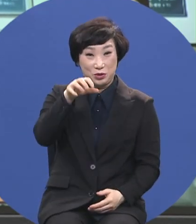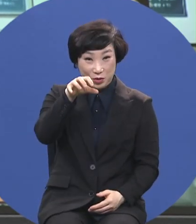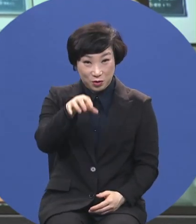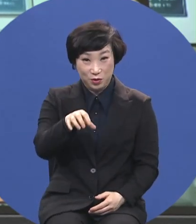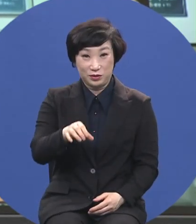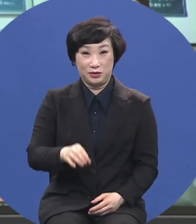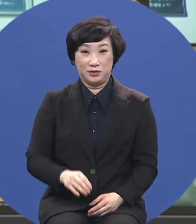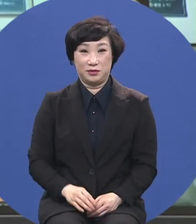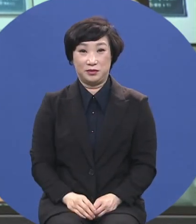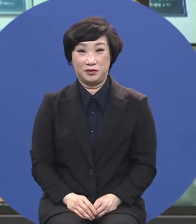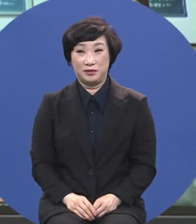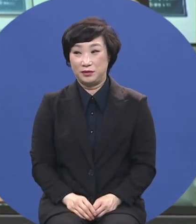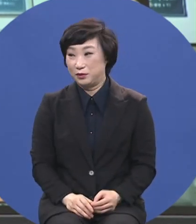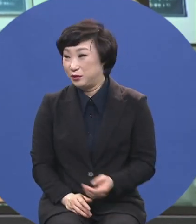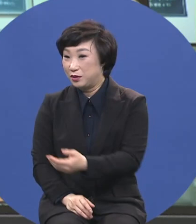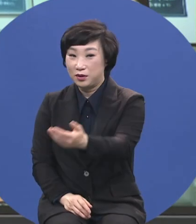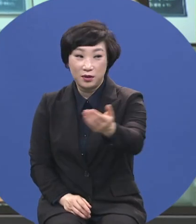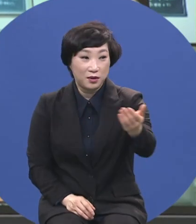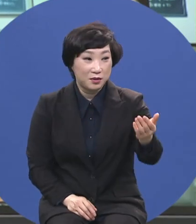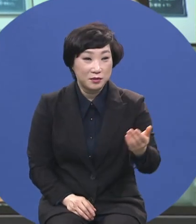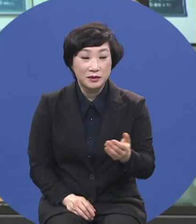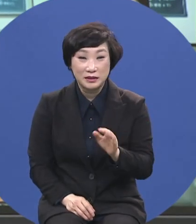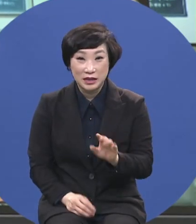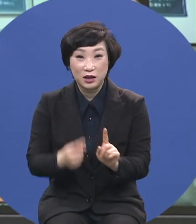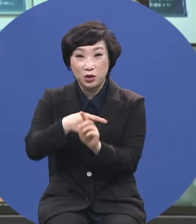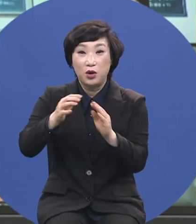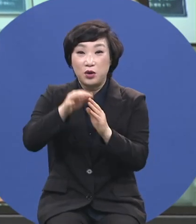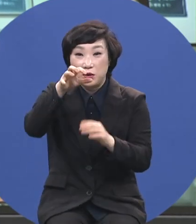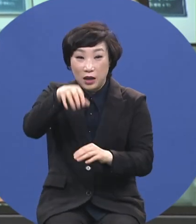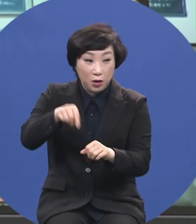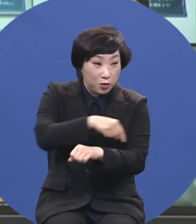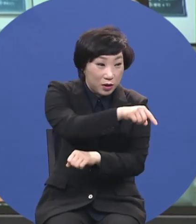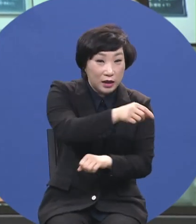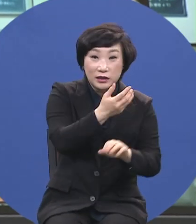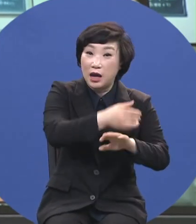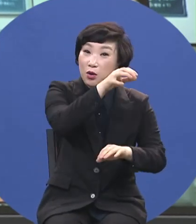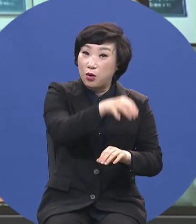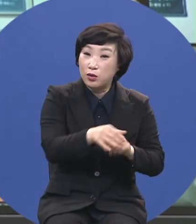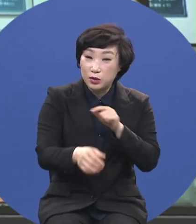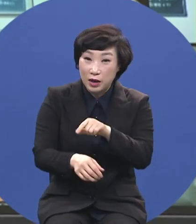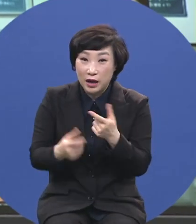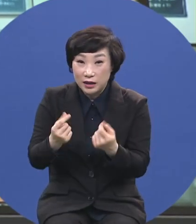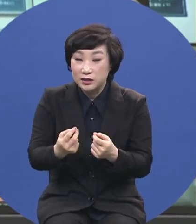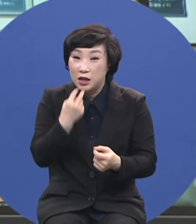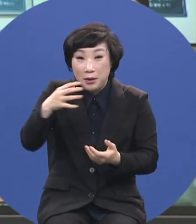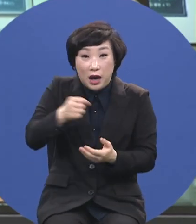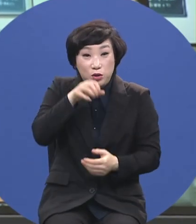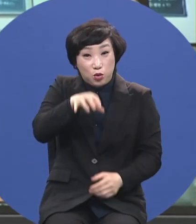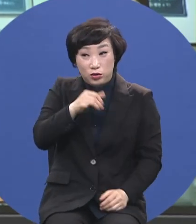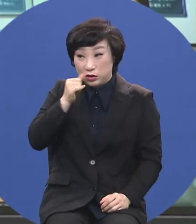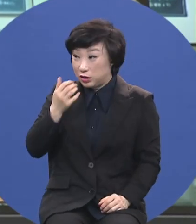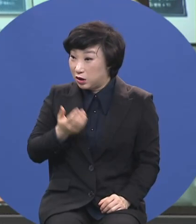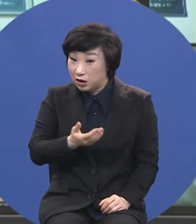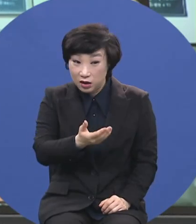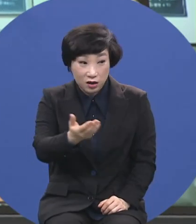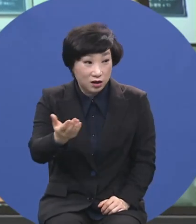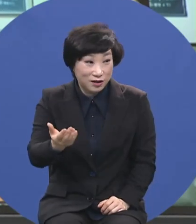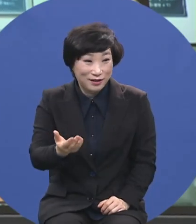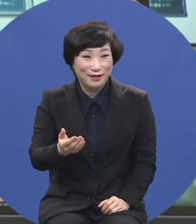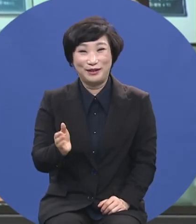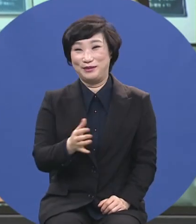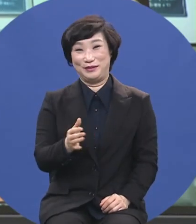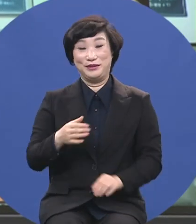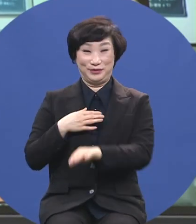장소. 여러분, 교회 말고 다른 데서 이런 장소가 있습니까? 어디? 우리가